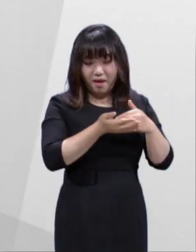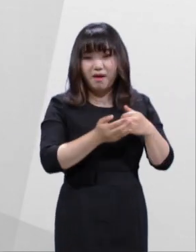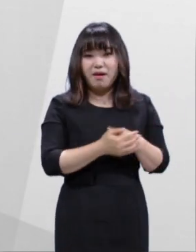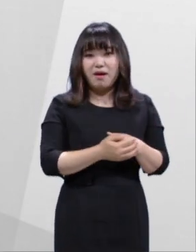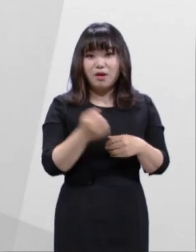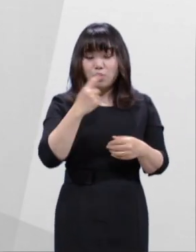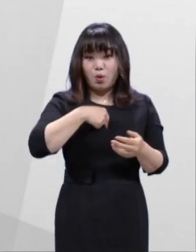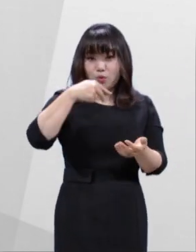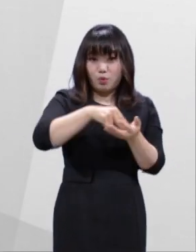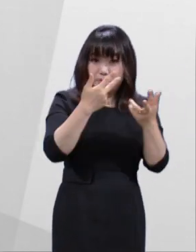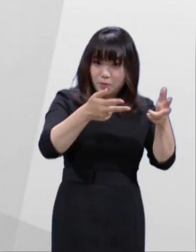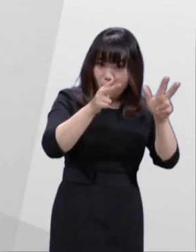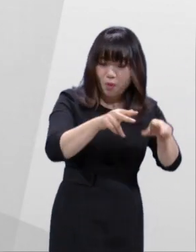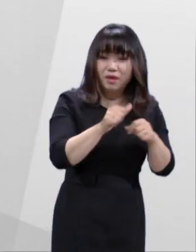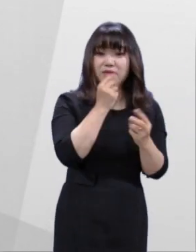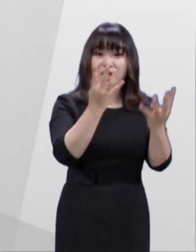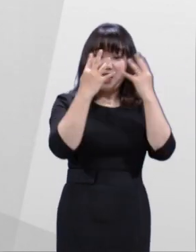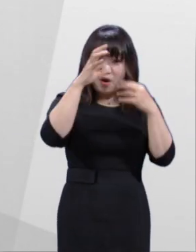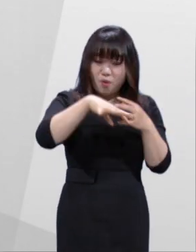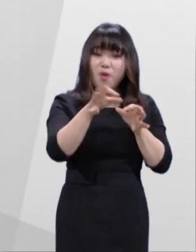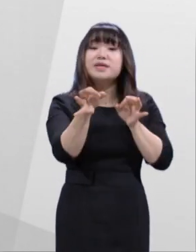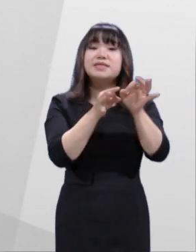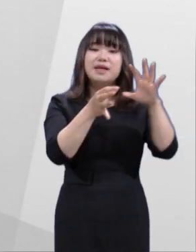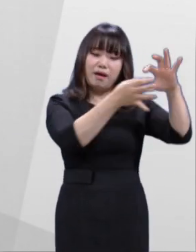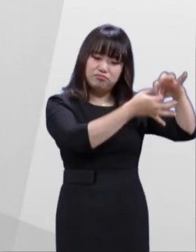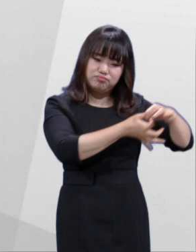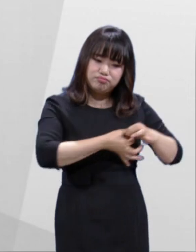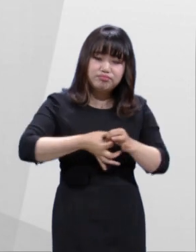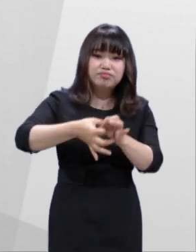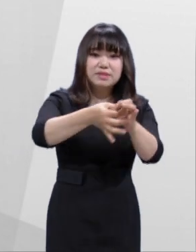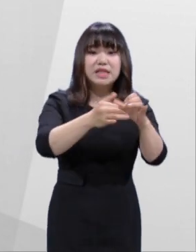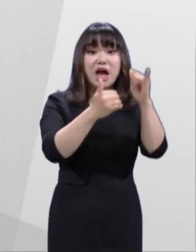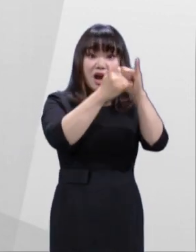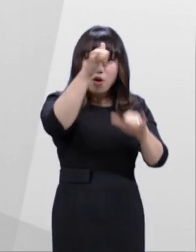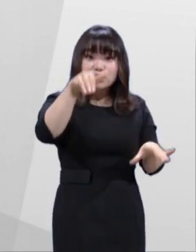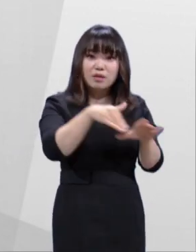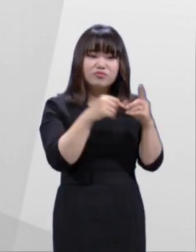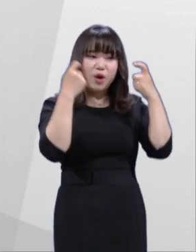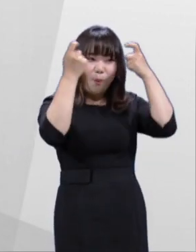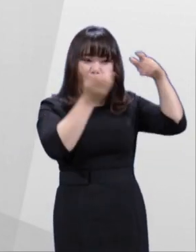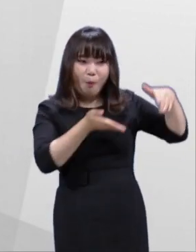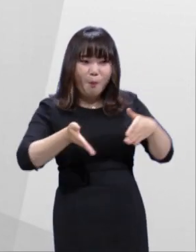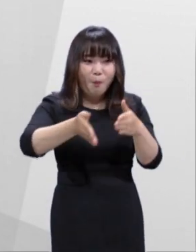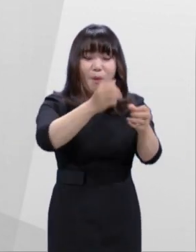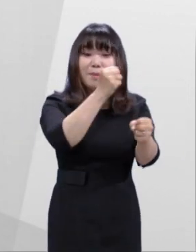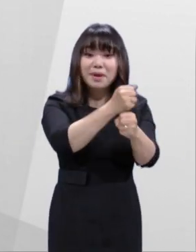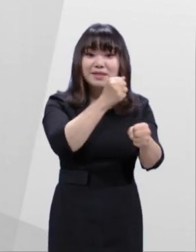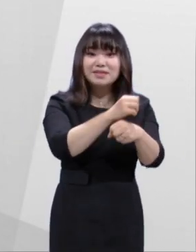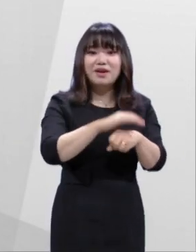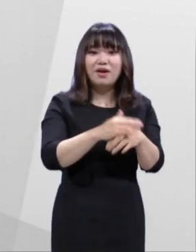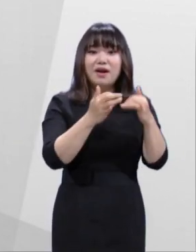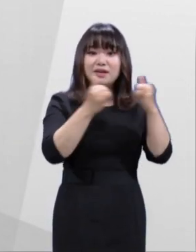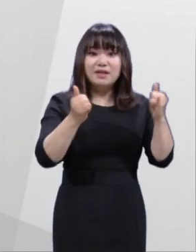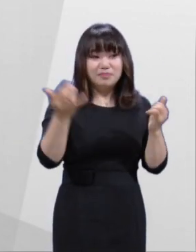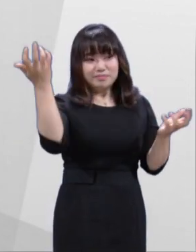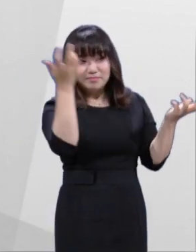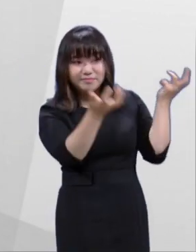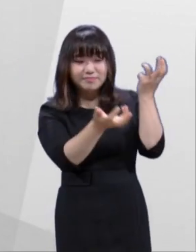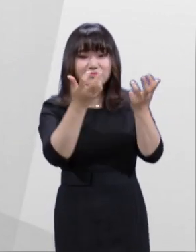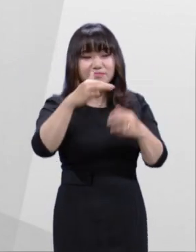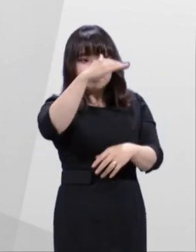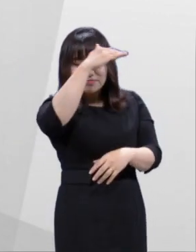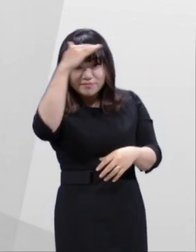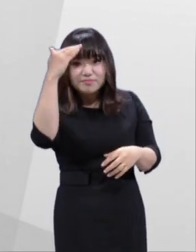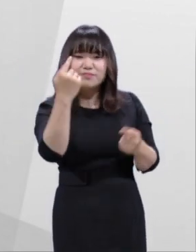독립공원과 서대문형무소, 영천시장을 연계해 역사문화 특화사업을 펼치고 언더그라운드 시티 건설을